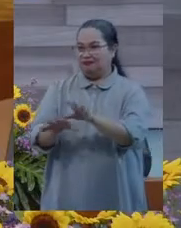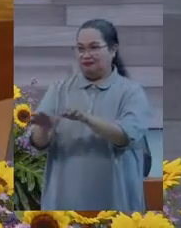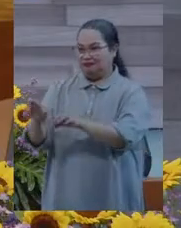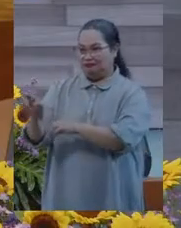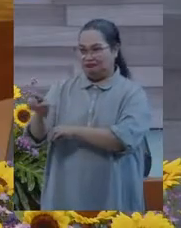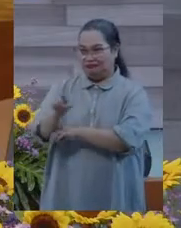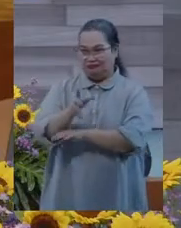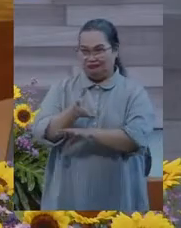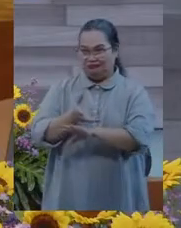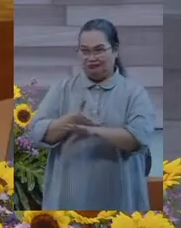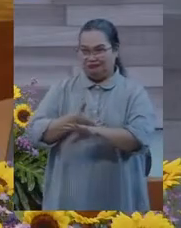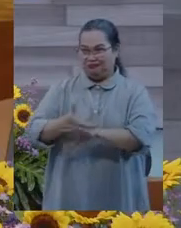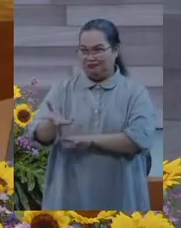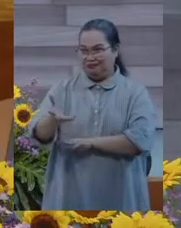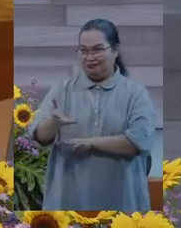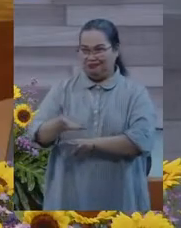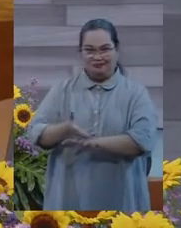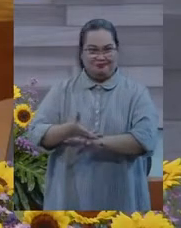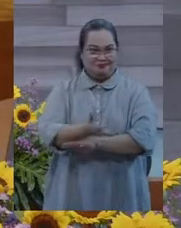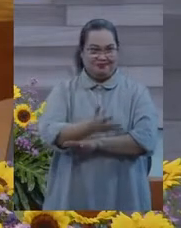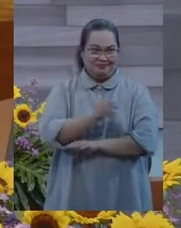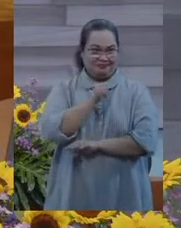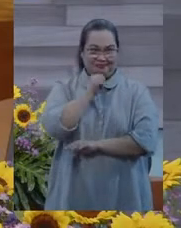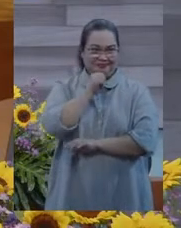Sila ay di makadiyos.